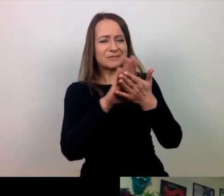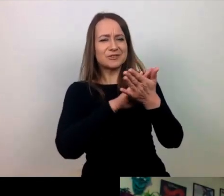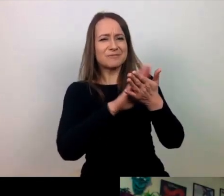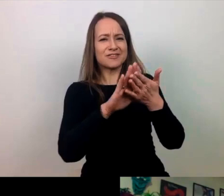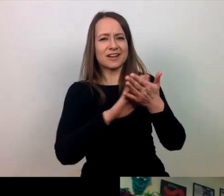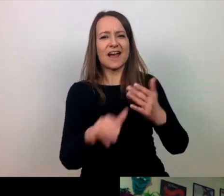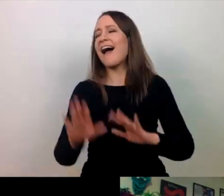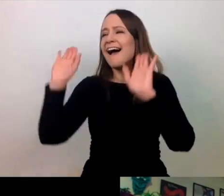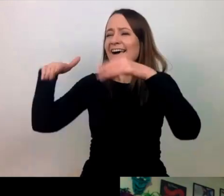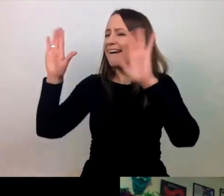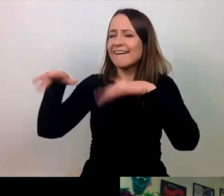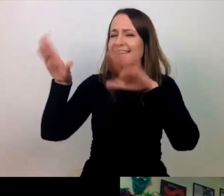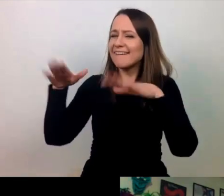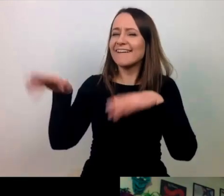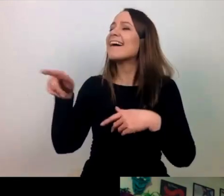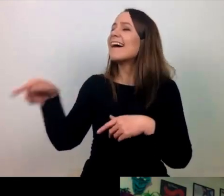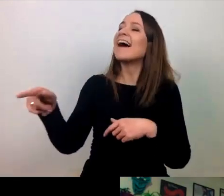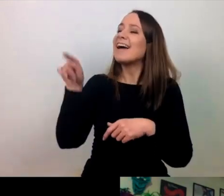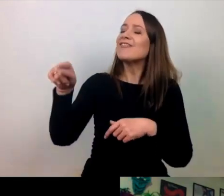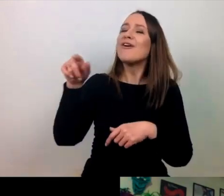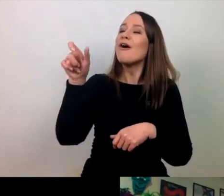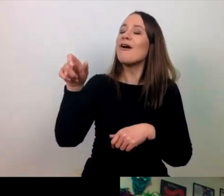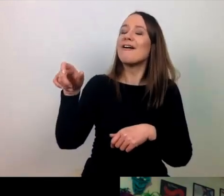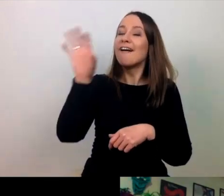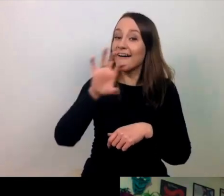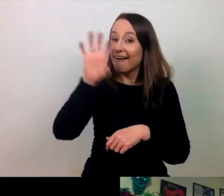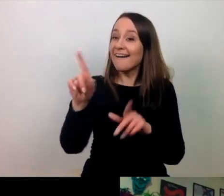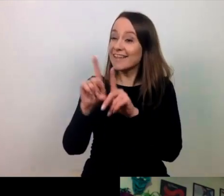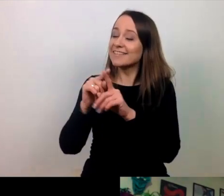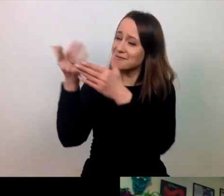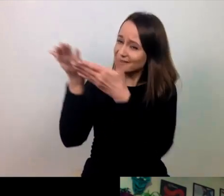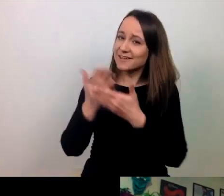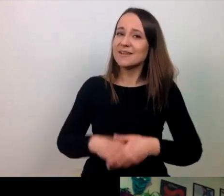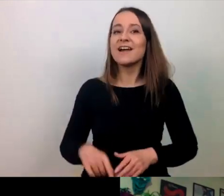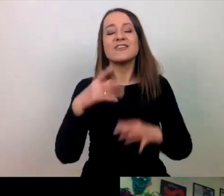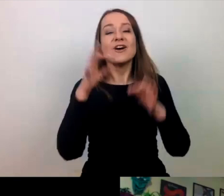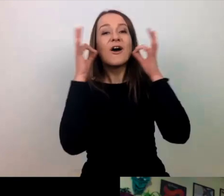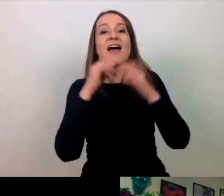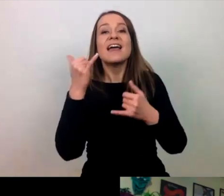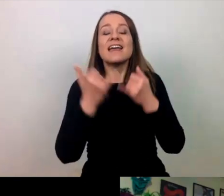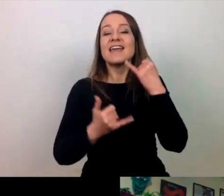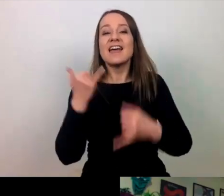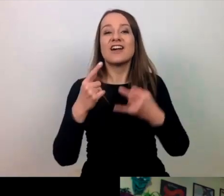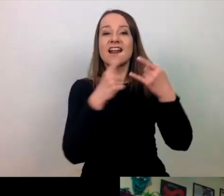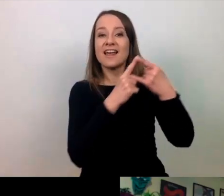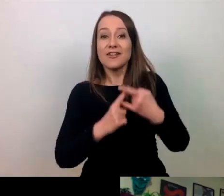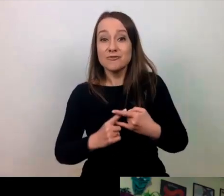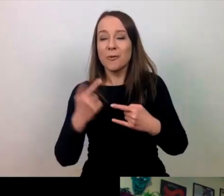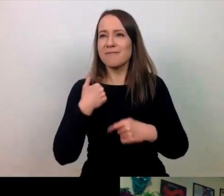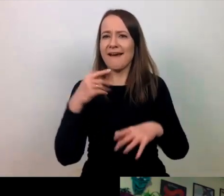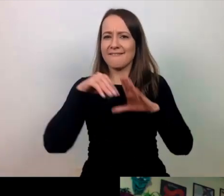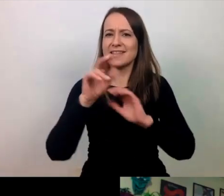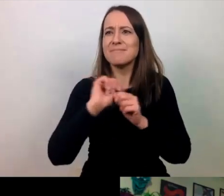ogóle jest znakomicie, takich widzów też zapraszamy. Tak, tak, tak. On po prostu, jak ja jestem na Zoomie, to on się nudzi i od razu chce